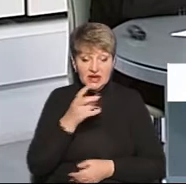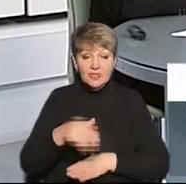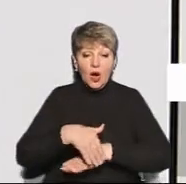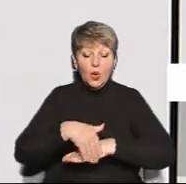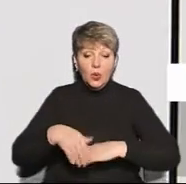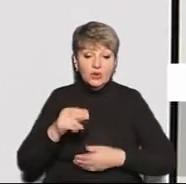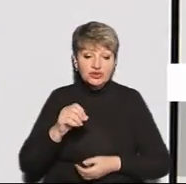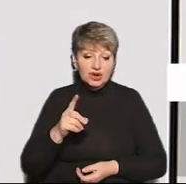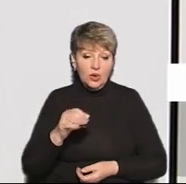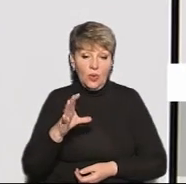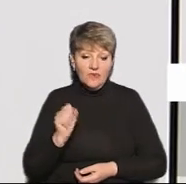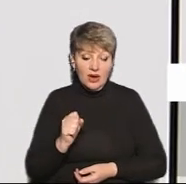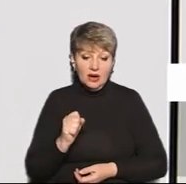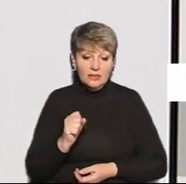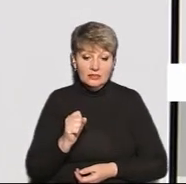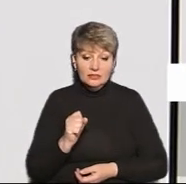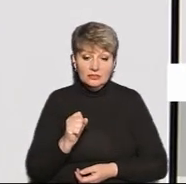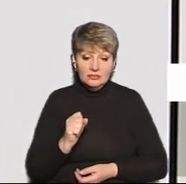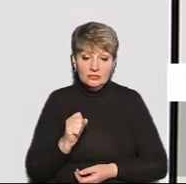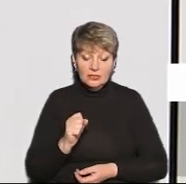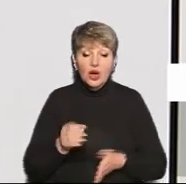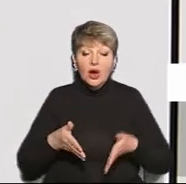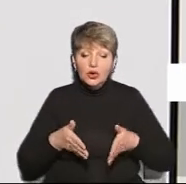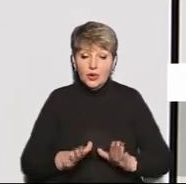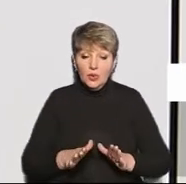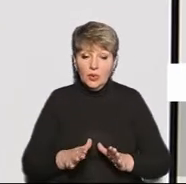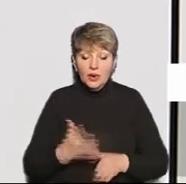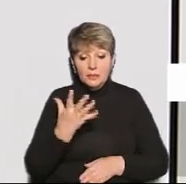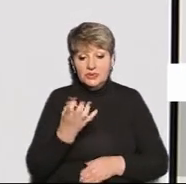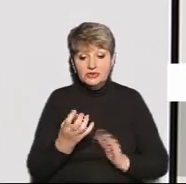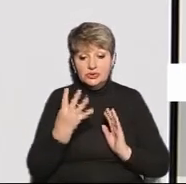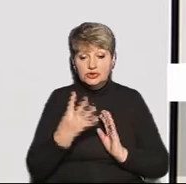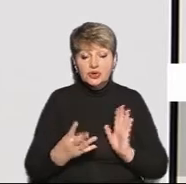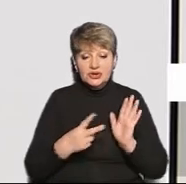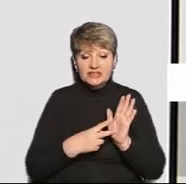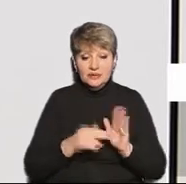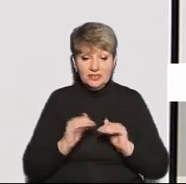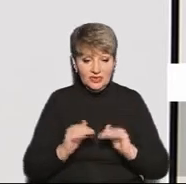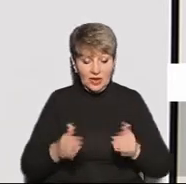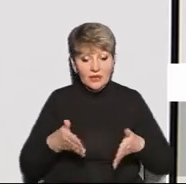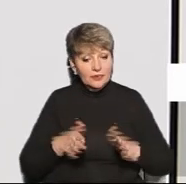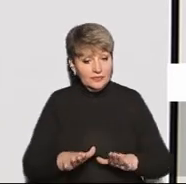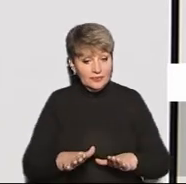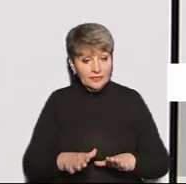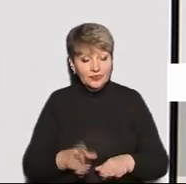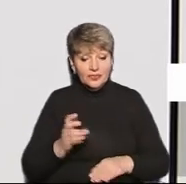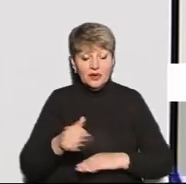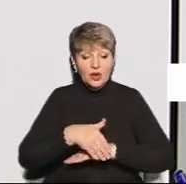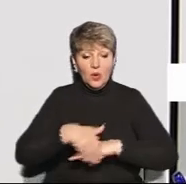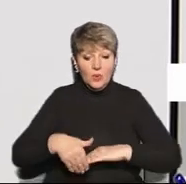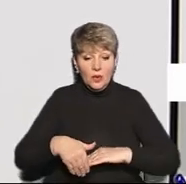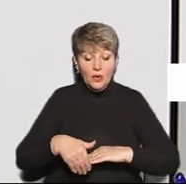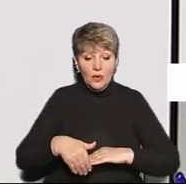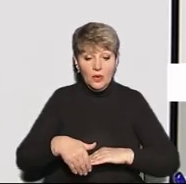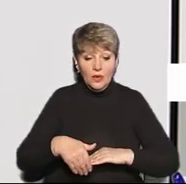вулиці Чехова на першій базі народжуваність склала 547 діток народилося, на вулиці